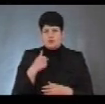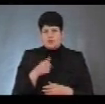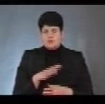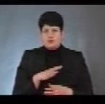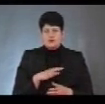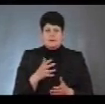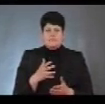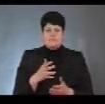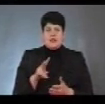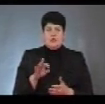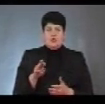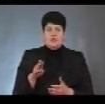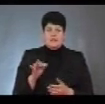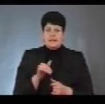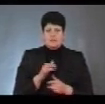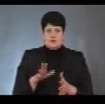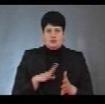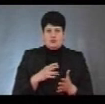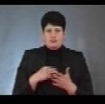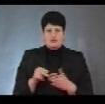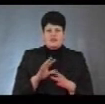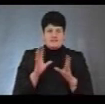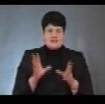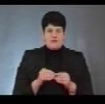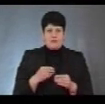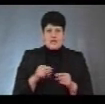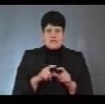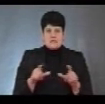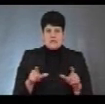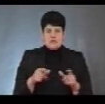представлені лоти такі, які неможливо придбати взагалі в магазинах,